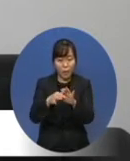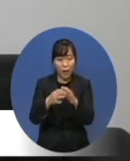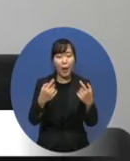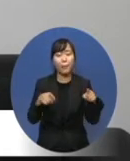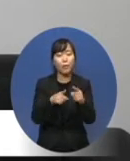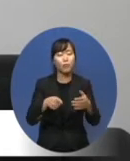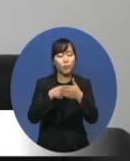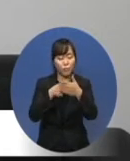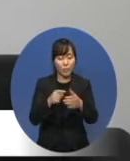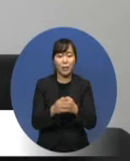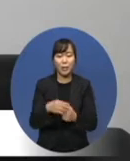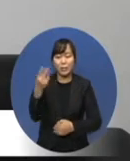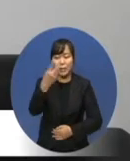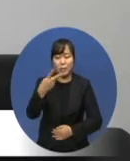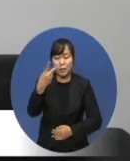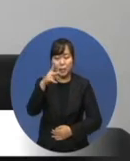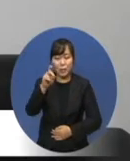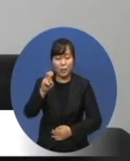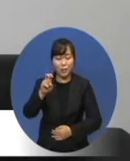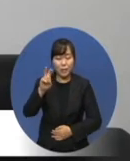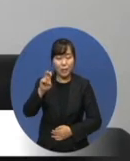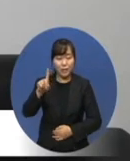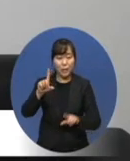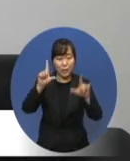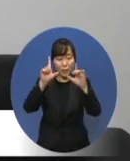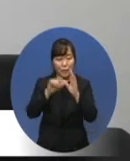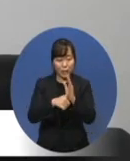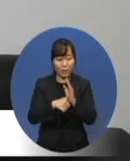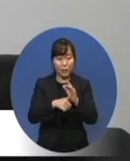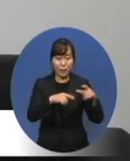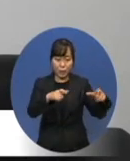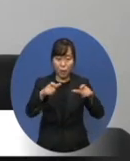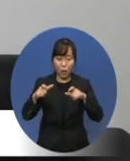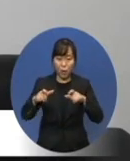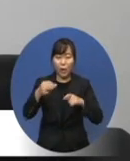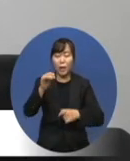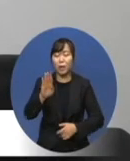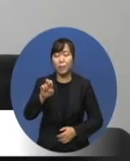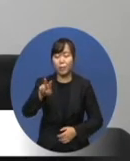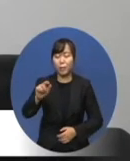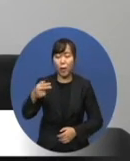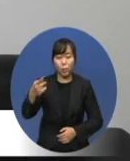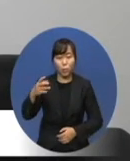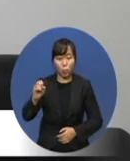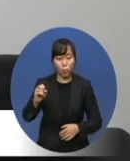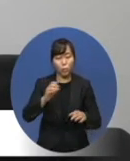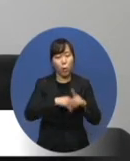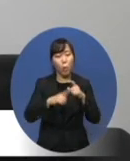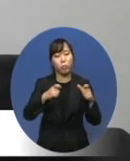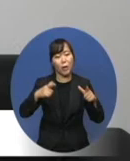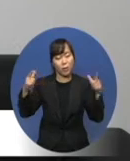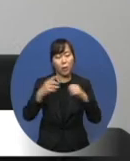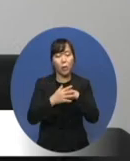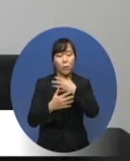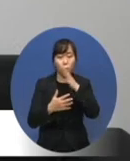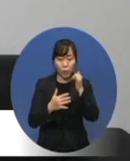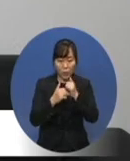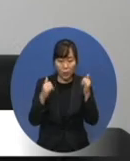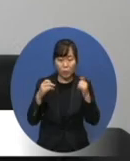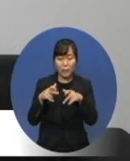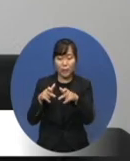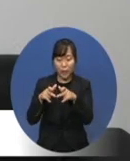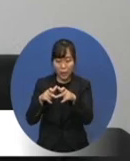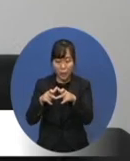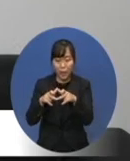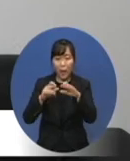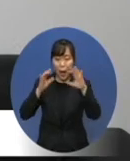하겠습니다. 21년도에는 대상 지역을 전원면동으로 확대하고 대상자는 노인을 비롯한